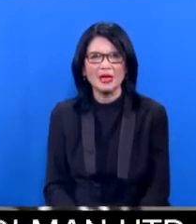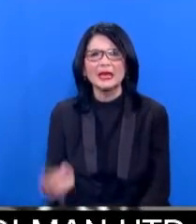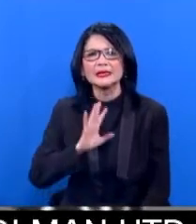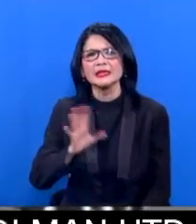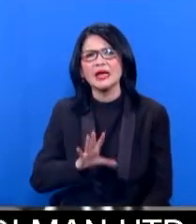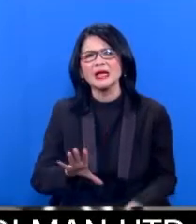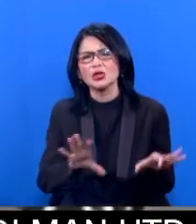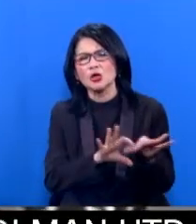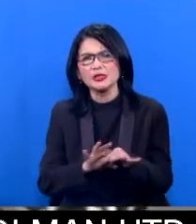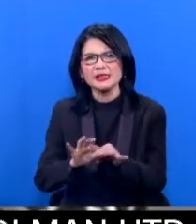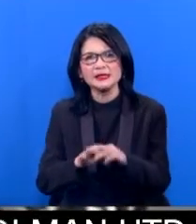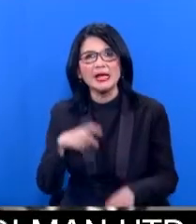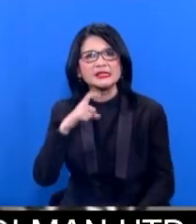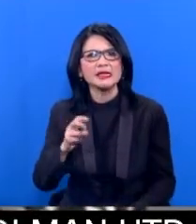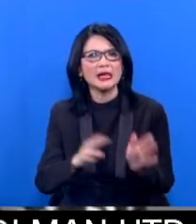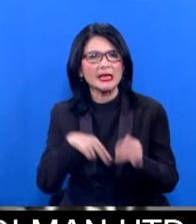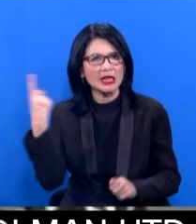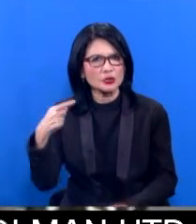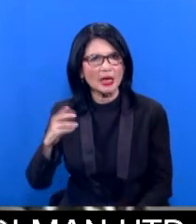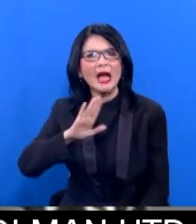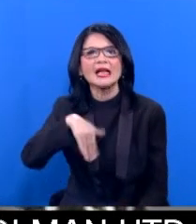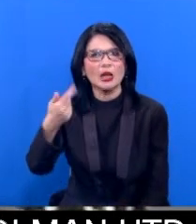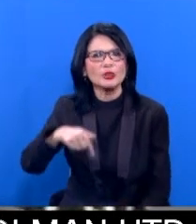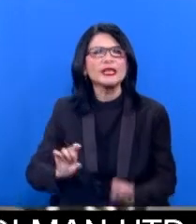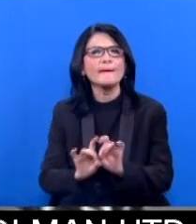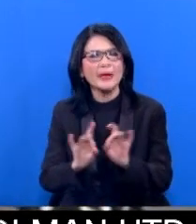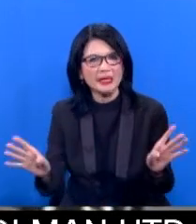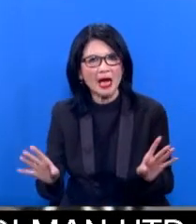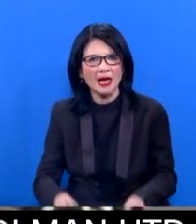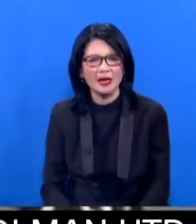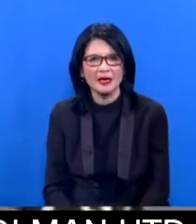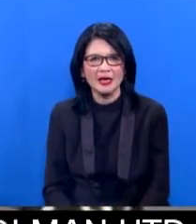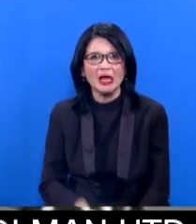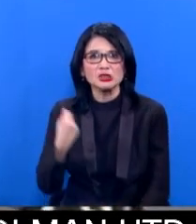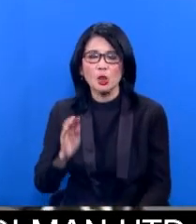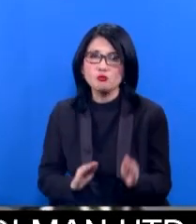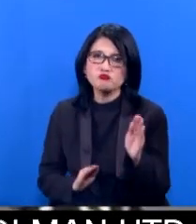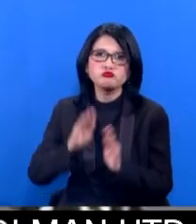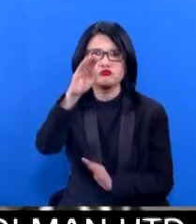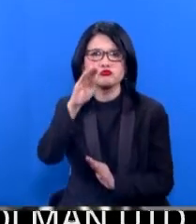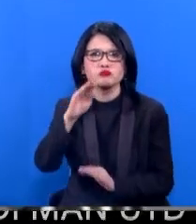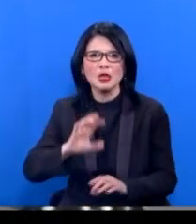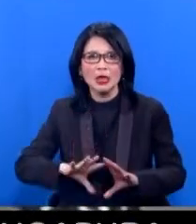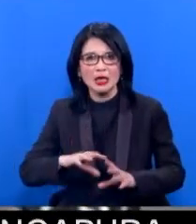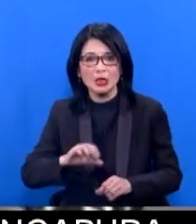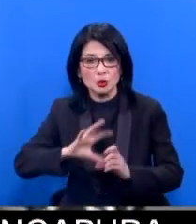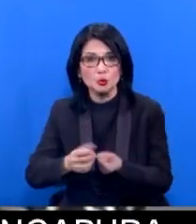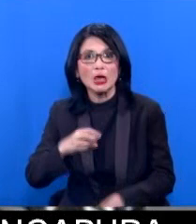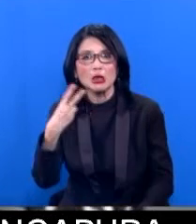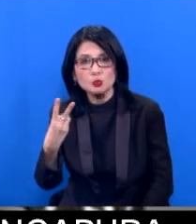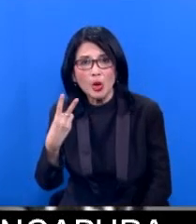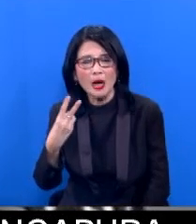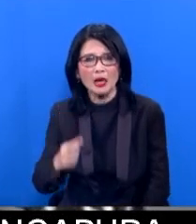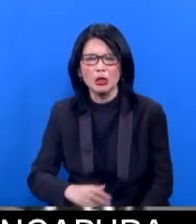secara nasional. Tahun ini penanganannya berbeda. Setelah kita mengalami lonjakan gelombang kedua yang sangat tinggi,